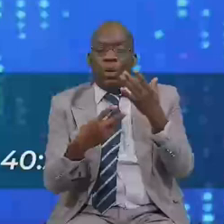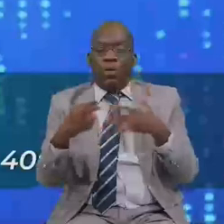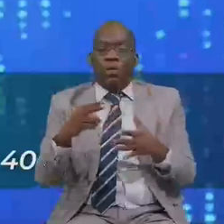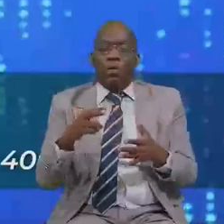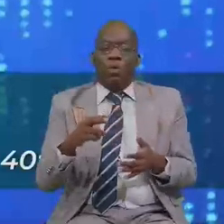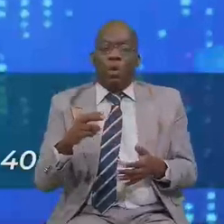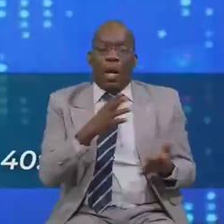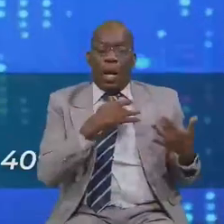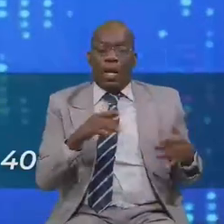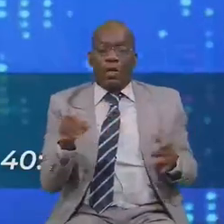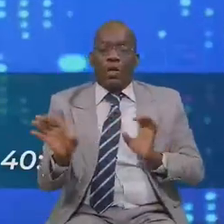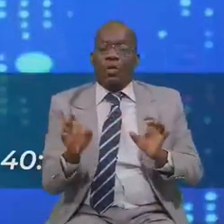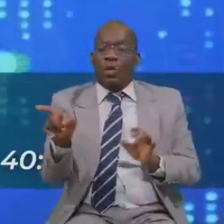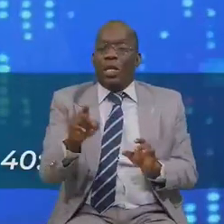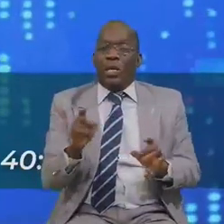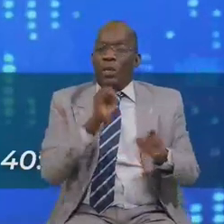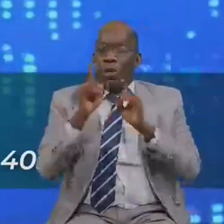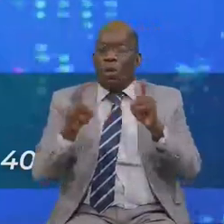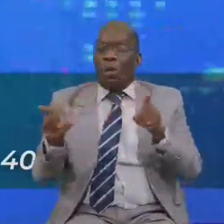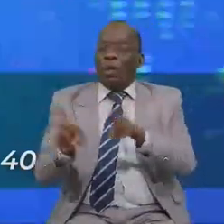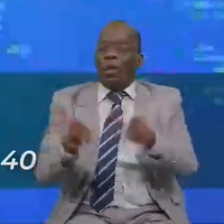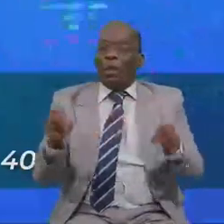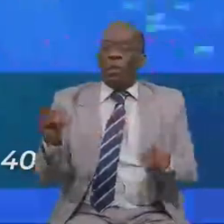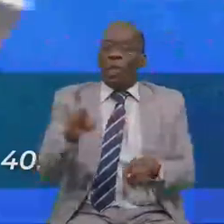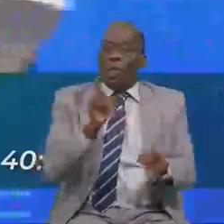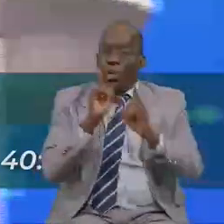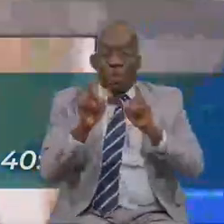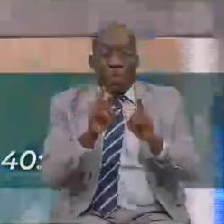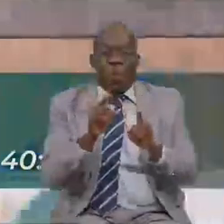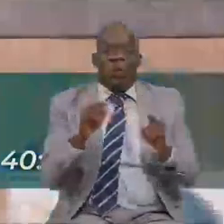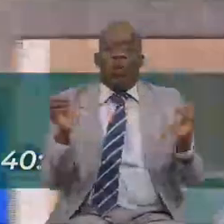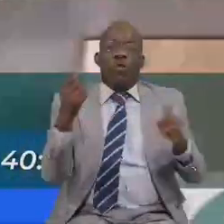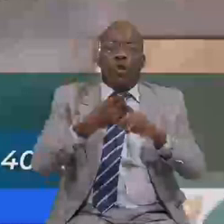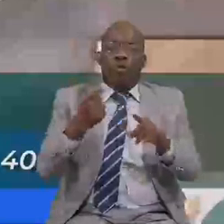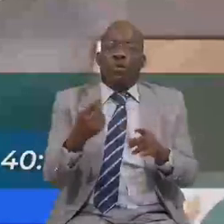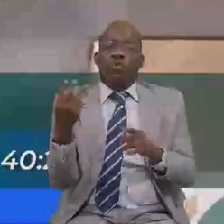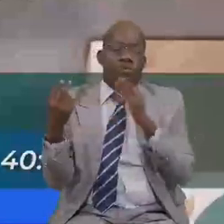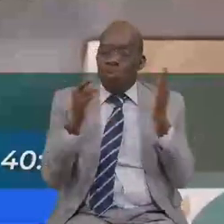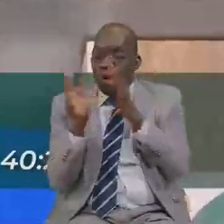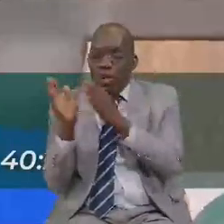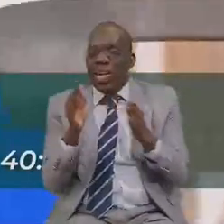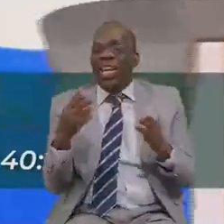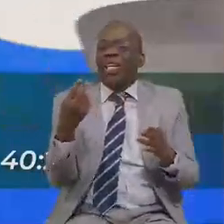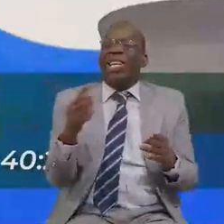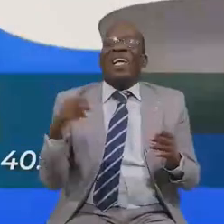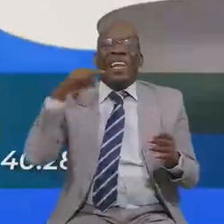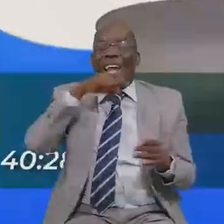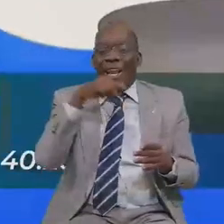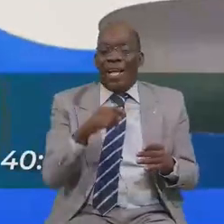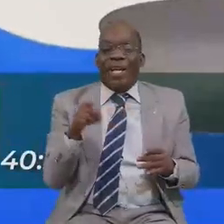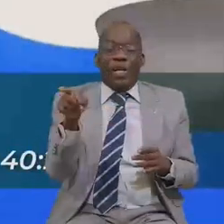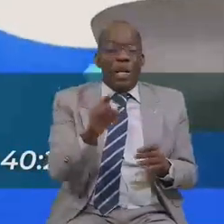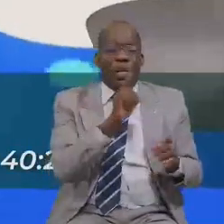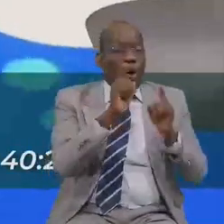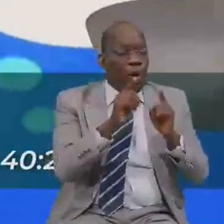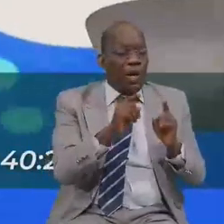Verset 3. On se dit des faussetés les uns aux autres. On a sur les lèvres des choses flatteuses. On parle avec un cœur double. Ils parlent